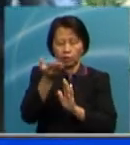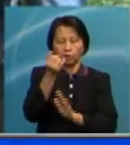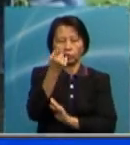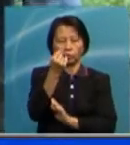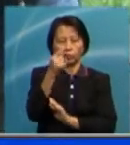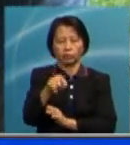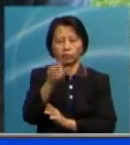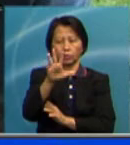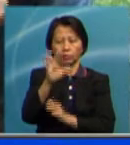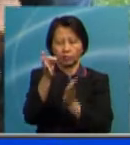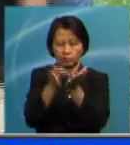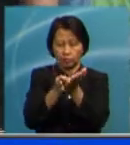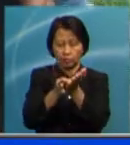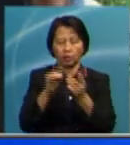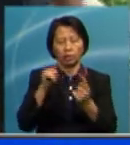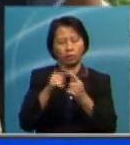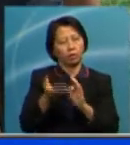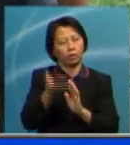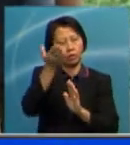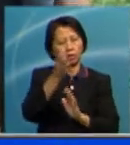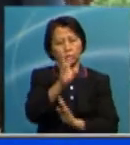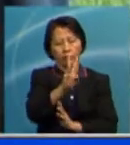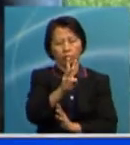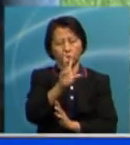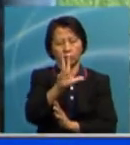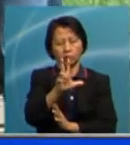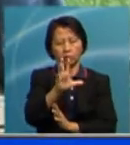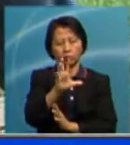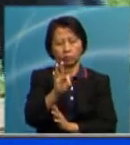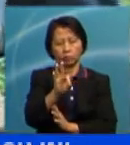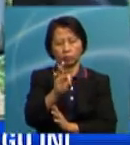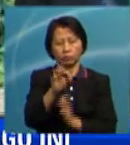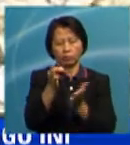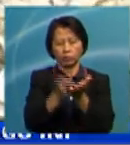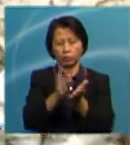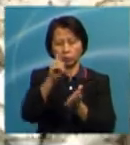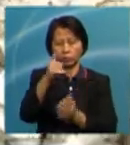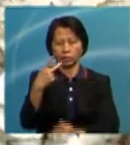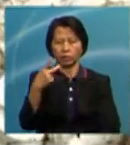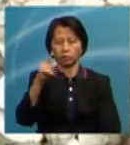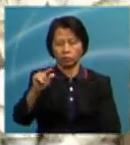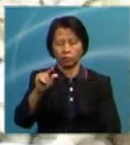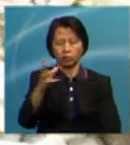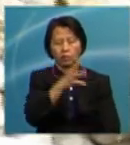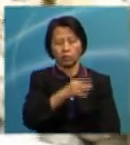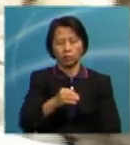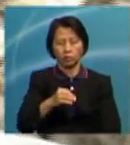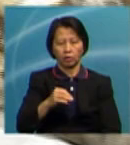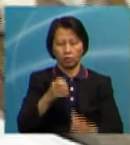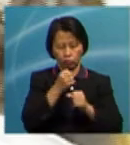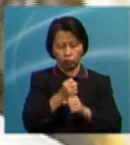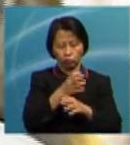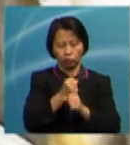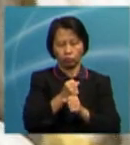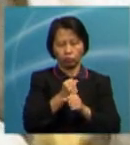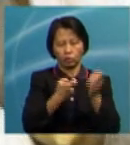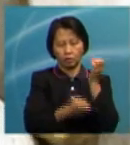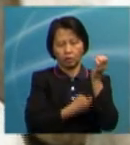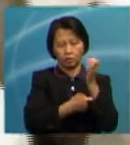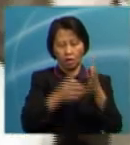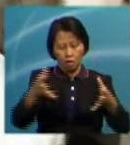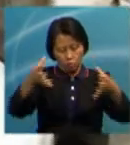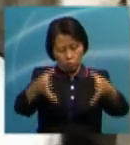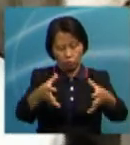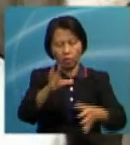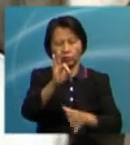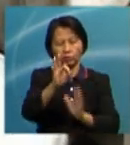11.5 sen kepada 639 sen sekg manakala susu getah pukal meningkat 9